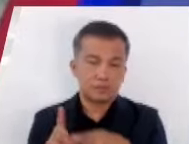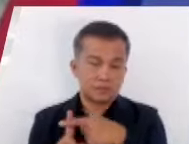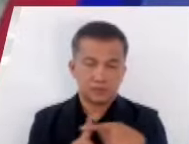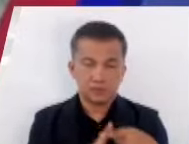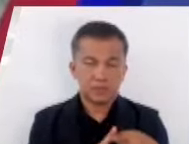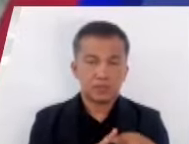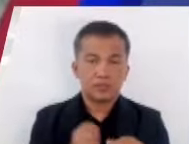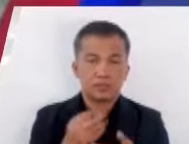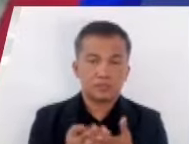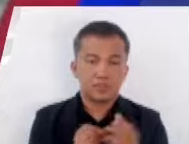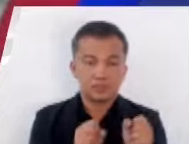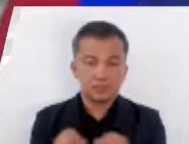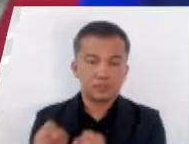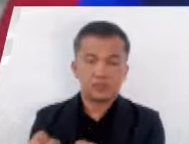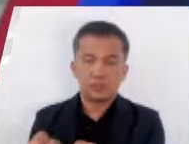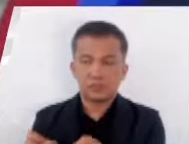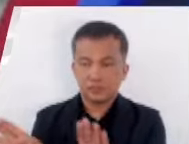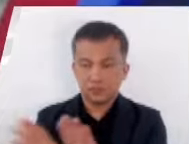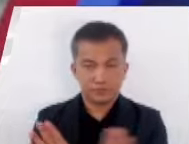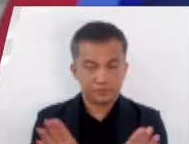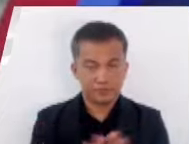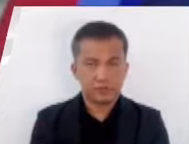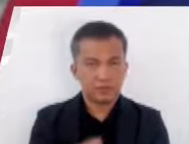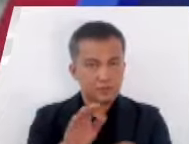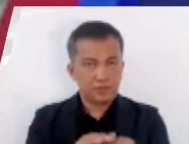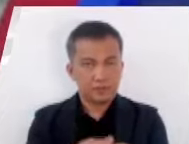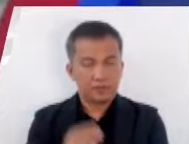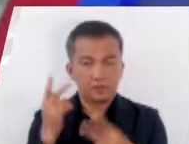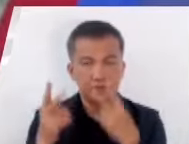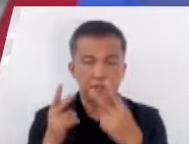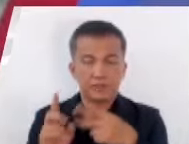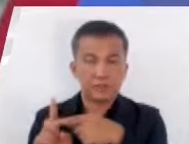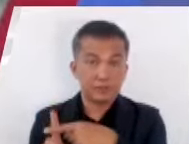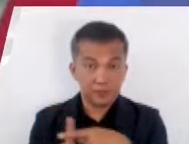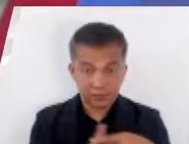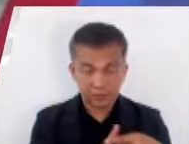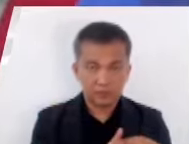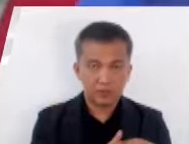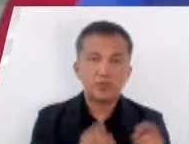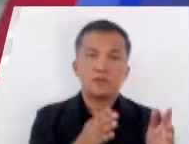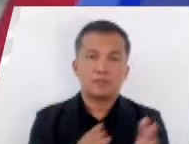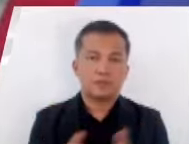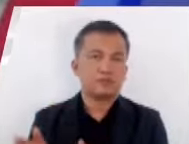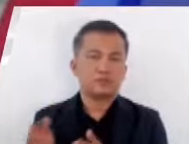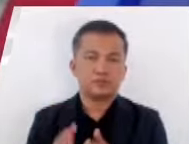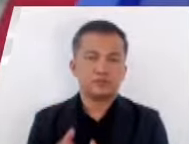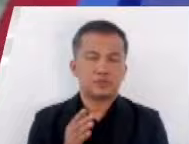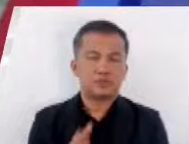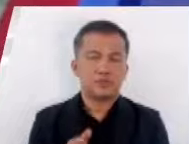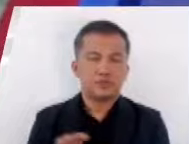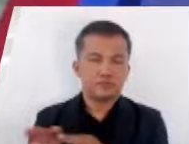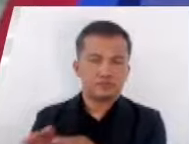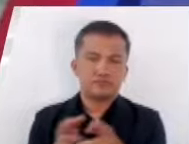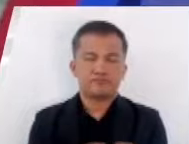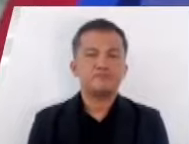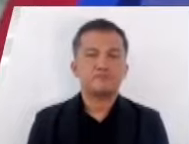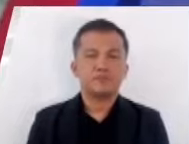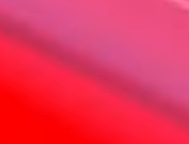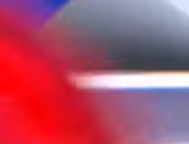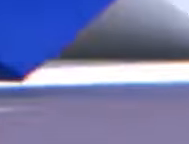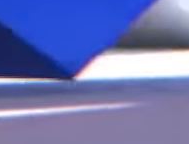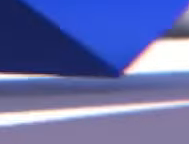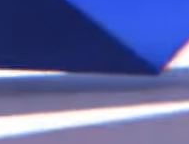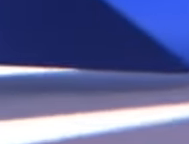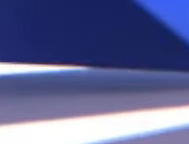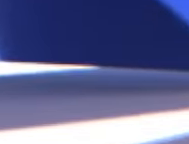na rin. Kaya paalala po sa mga bibisita sa sementeryo, planuhin din ang inyong ruta. Yan po ang tinutukan ni Mark